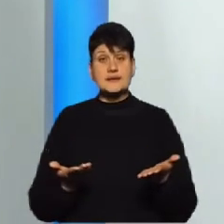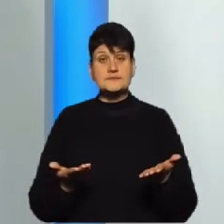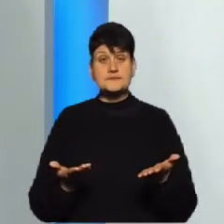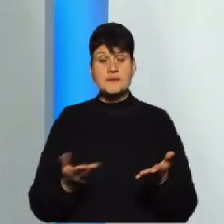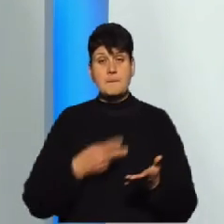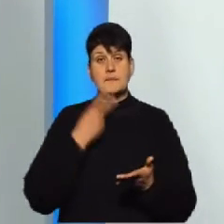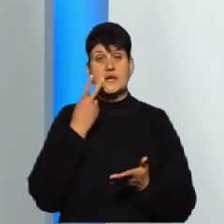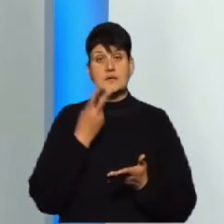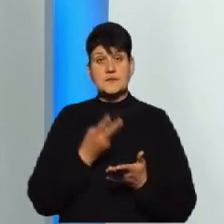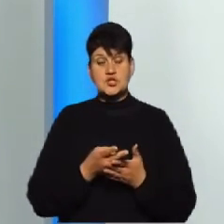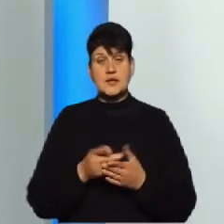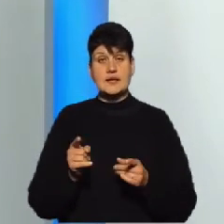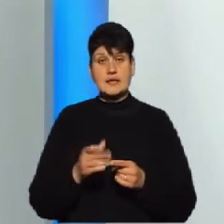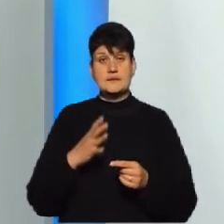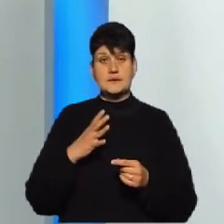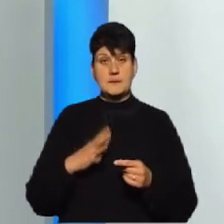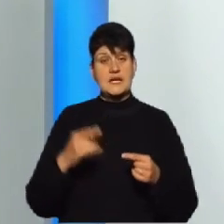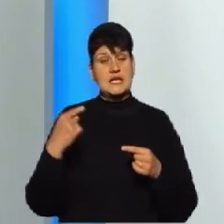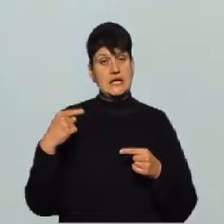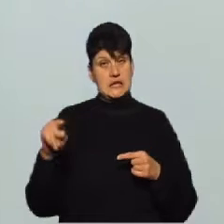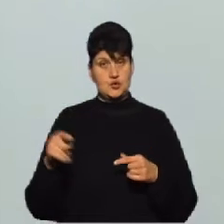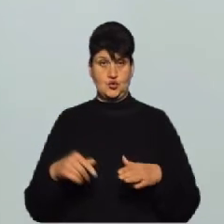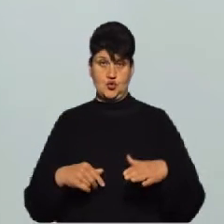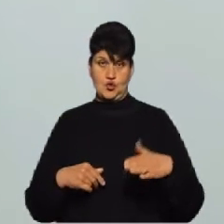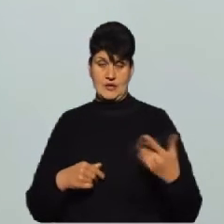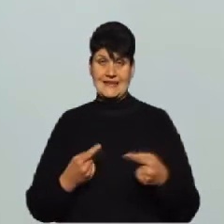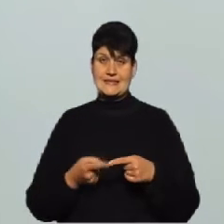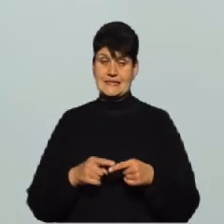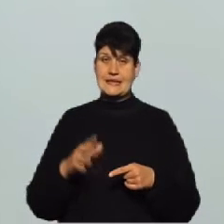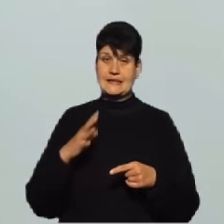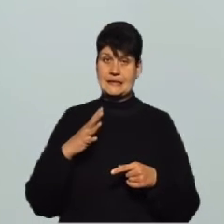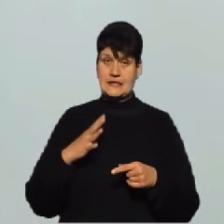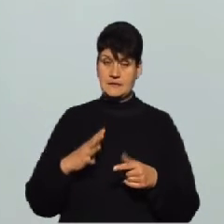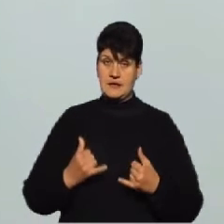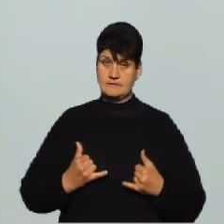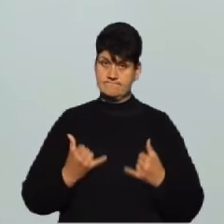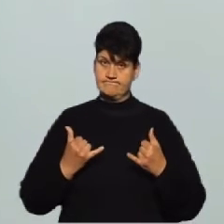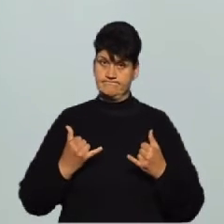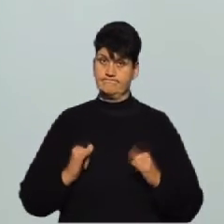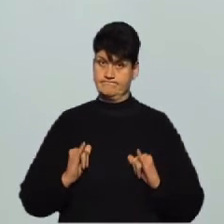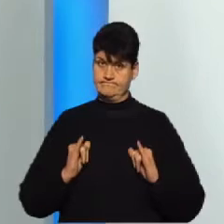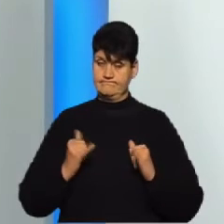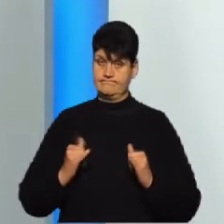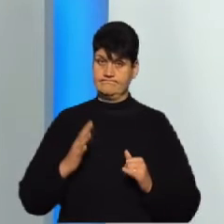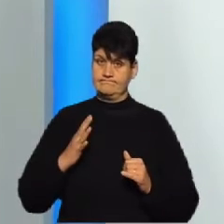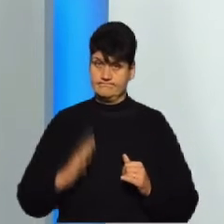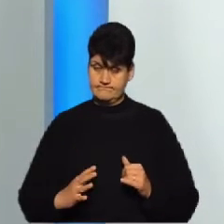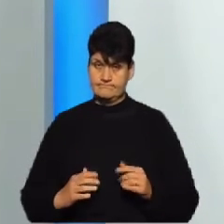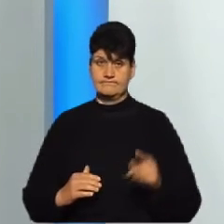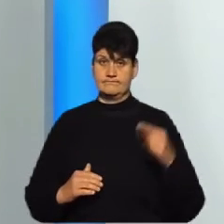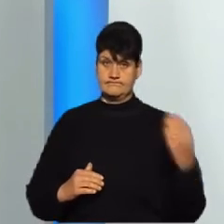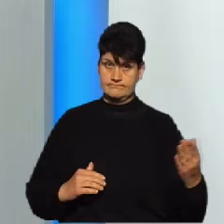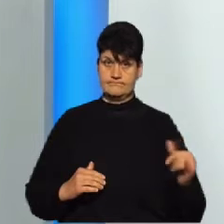терпимість іншої сторони. Тобто це терпимість із взаємністю, не одностороння. Так, коли ми